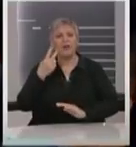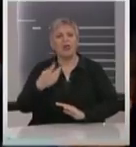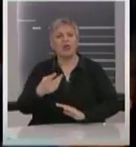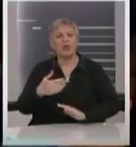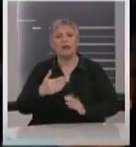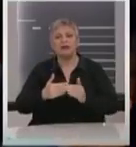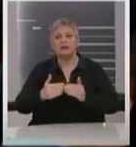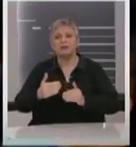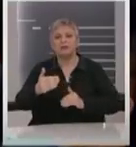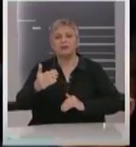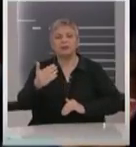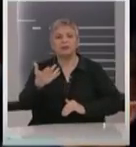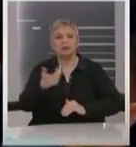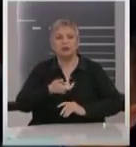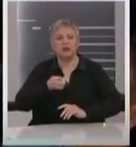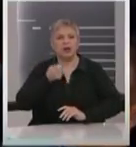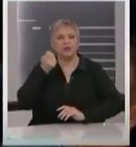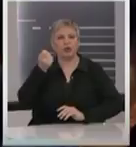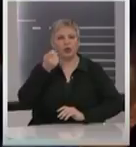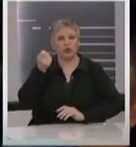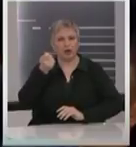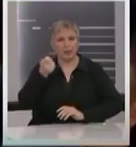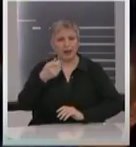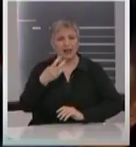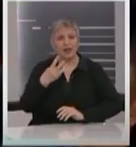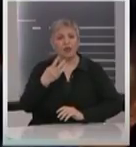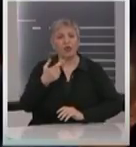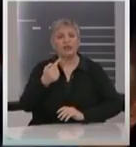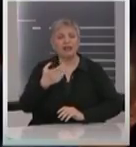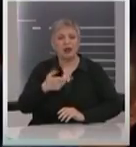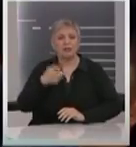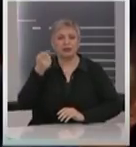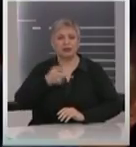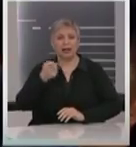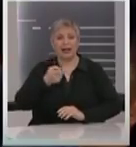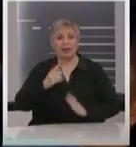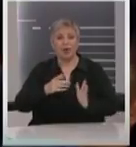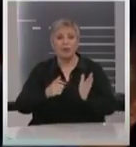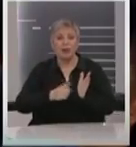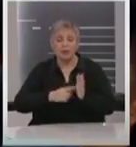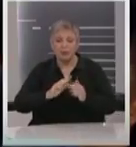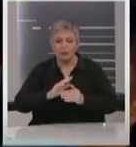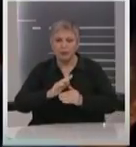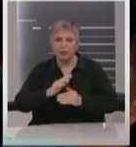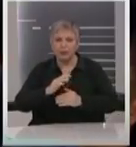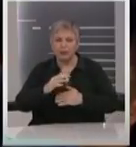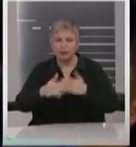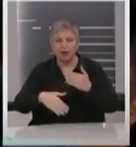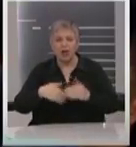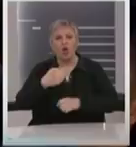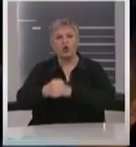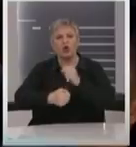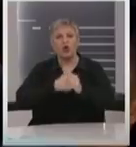3,5% απαιτείται πρωτογενές πλεόνασμα του 2% έως το 2060, όταν δεν θα ζει κανείς από εδώ